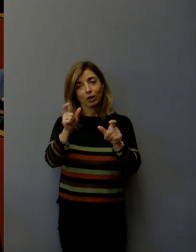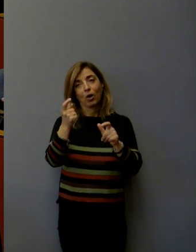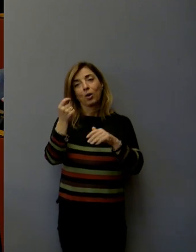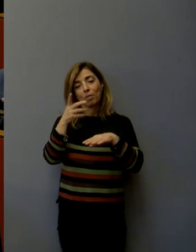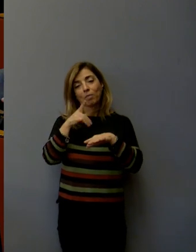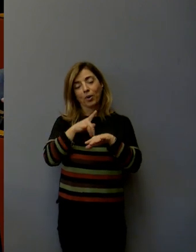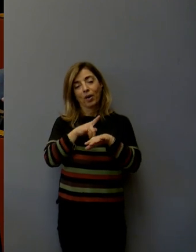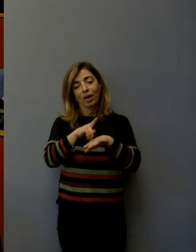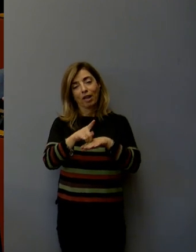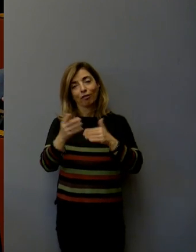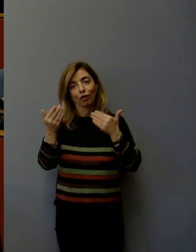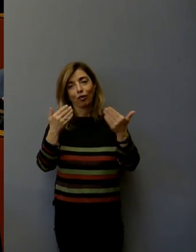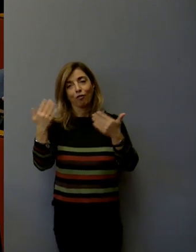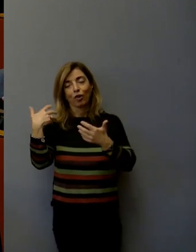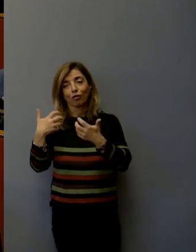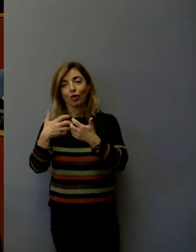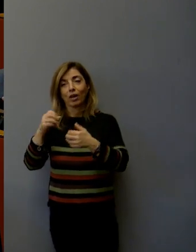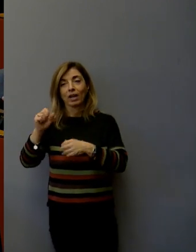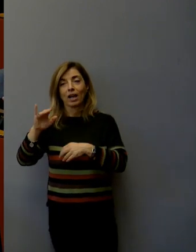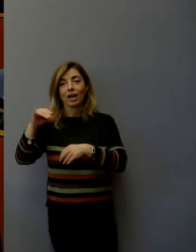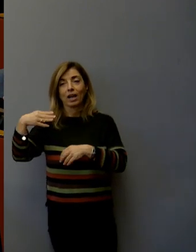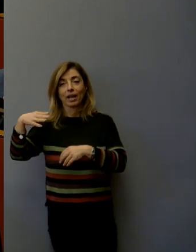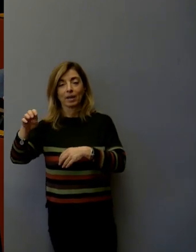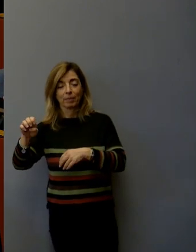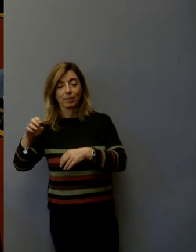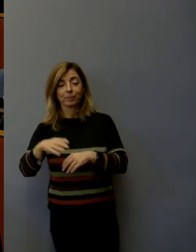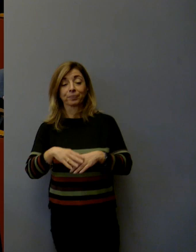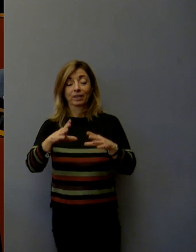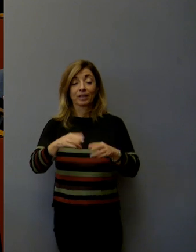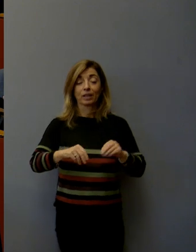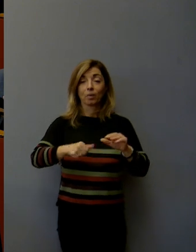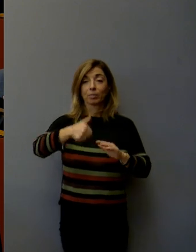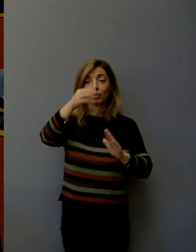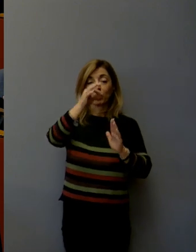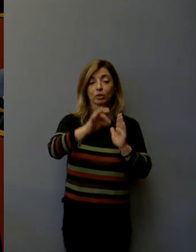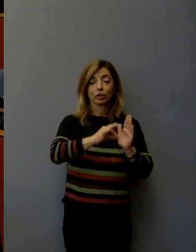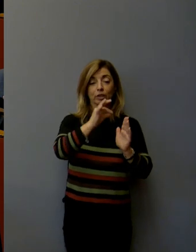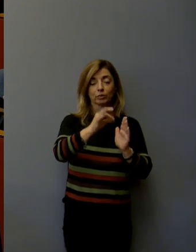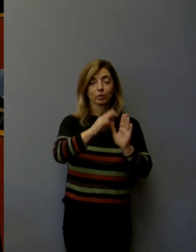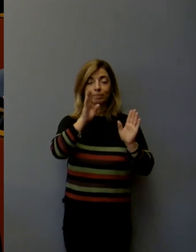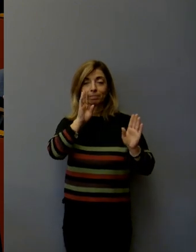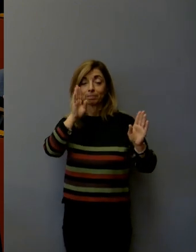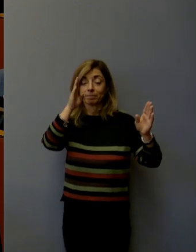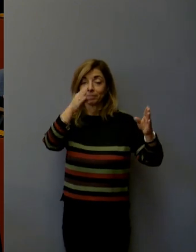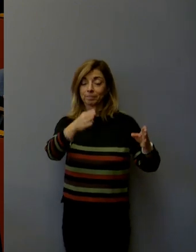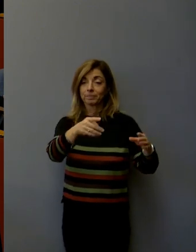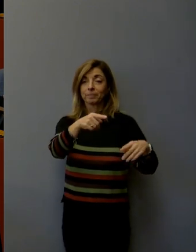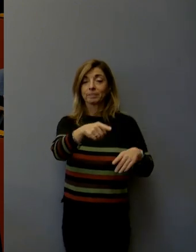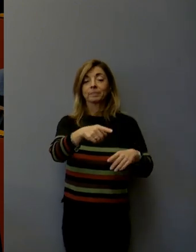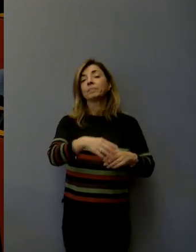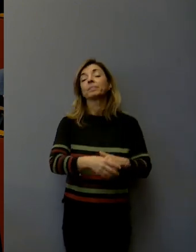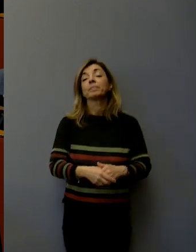Allora parto dal primo odg nell'ordine del giorno che è dedicato Tra l'altro